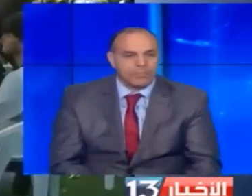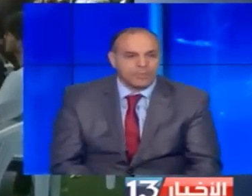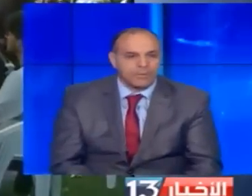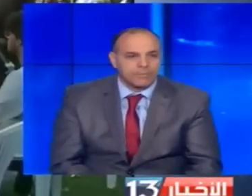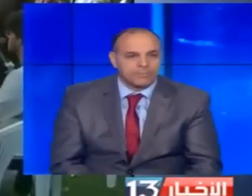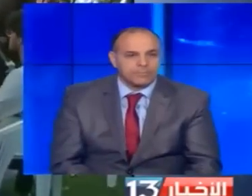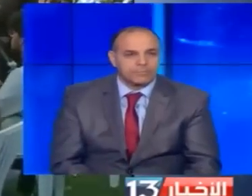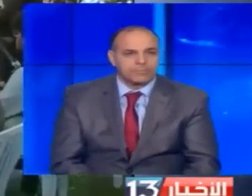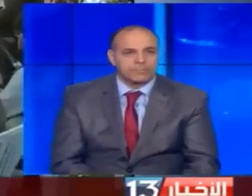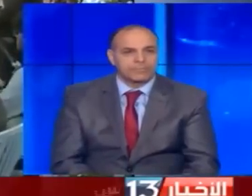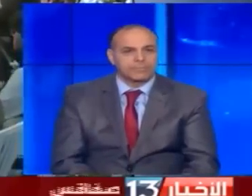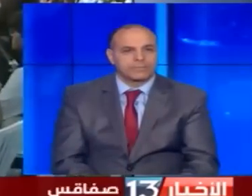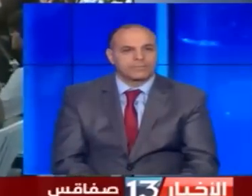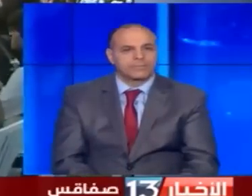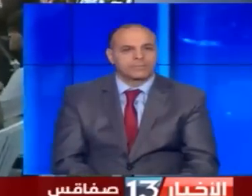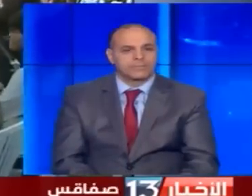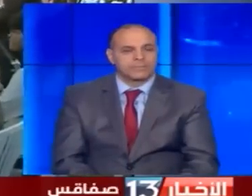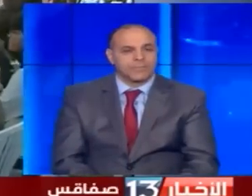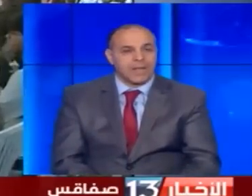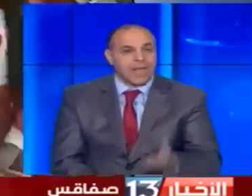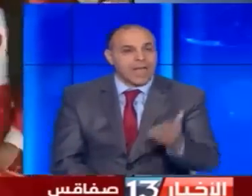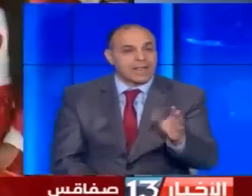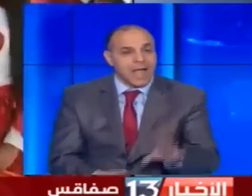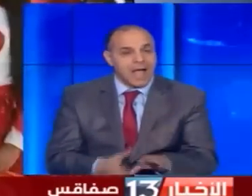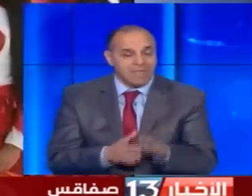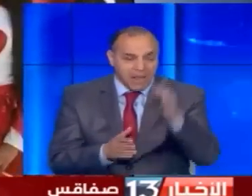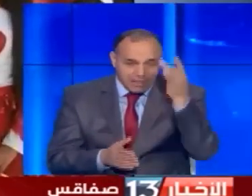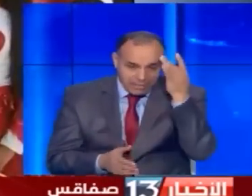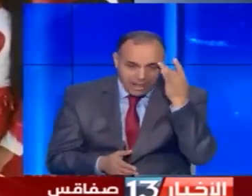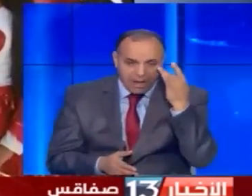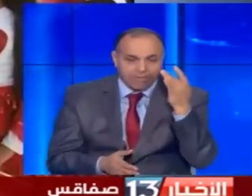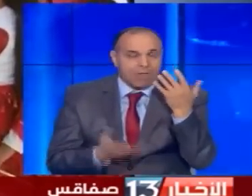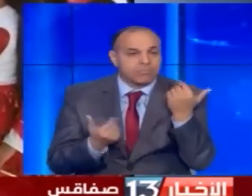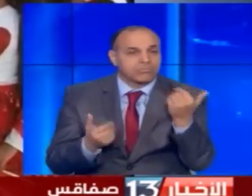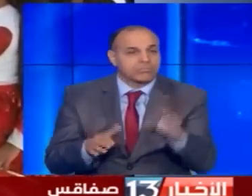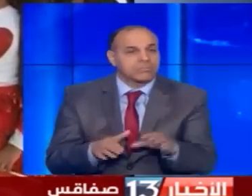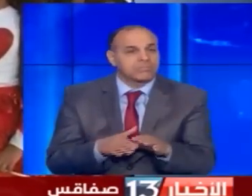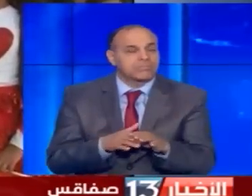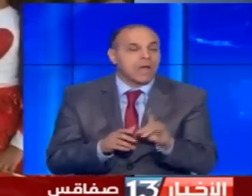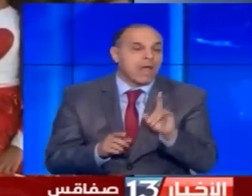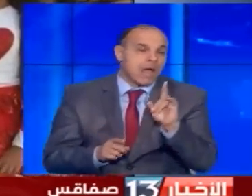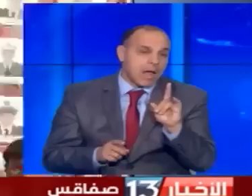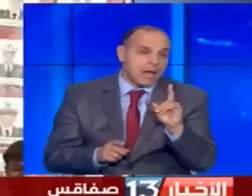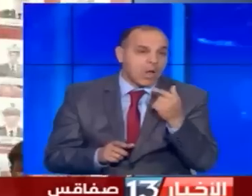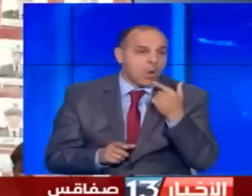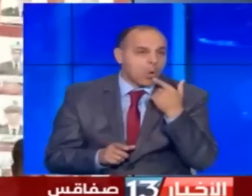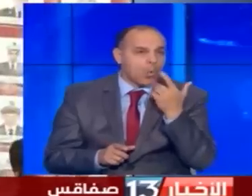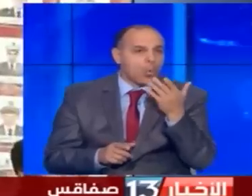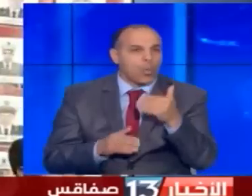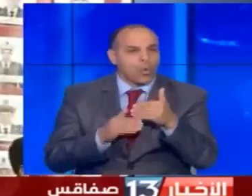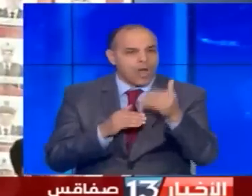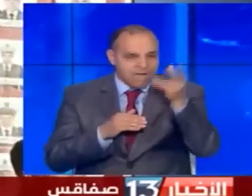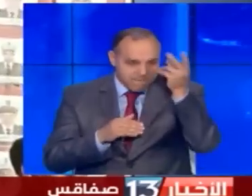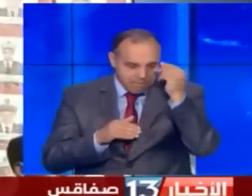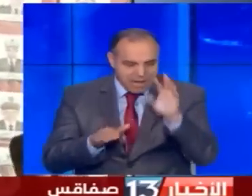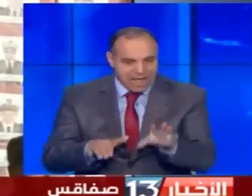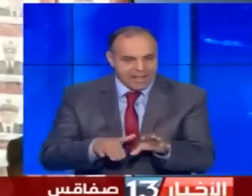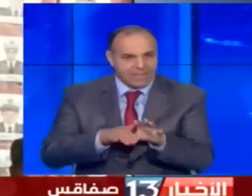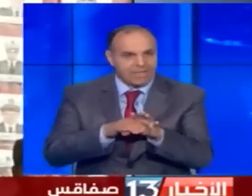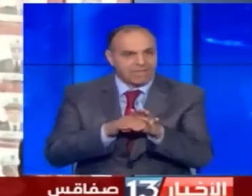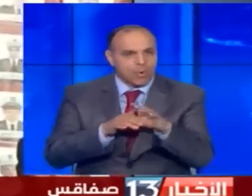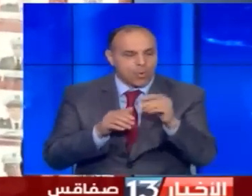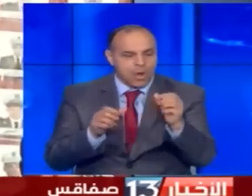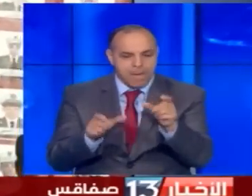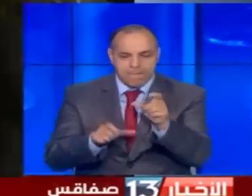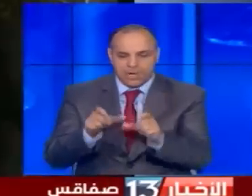هذه التظاهرة الثقافية لا تحتفي بالفنون فقط، هي تتجاوز مفهوم الاحتفال لترسم